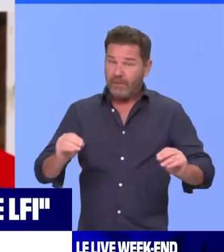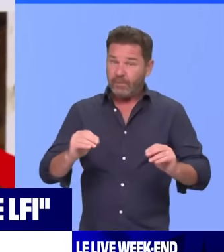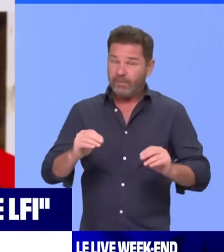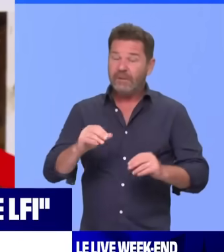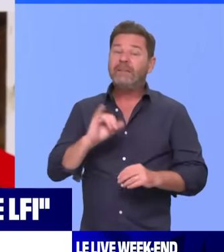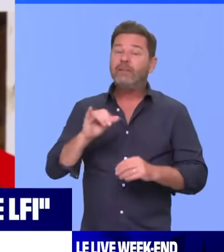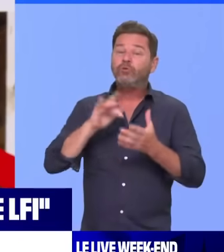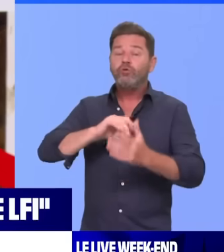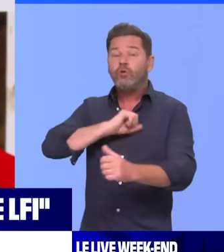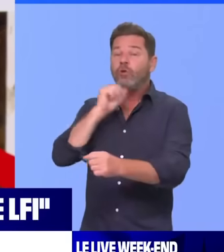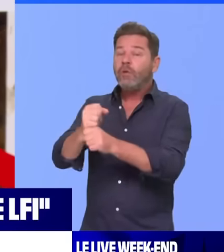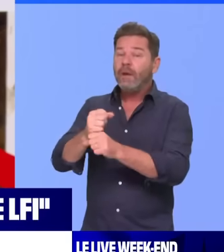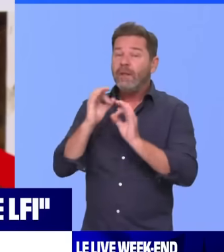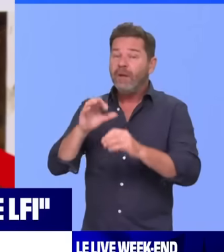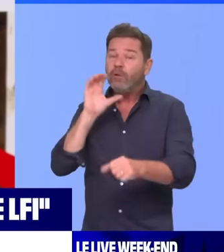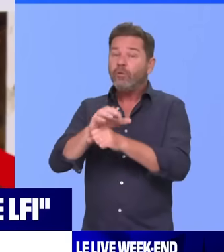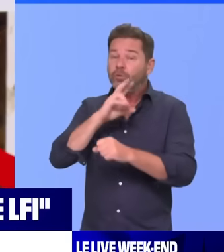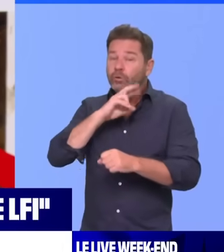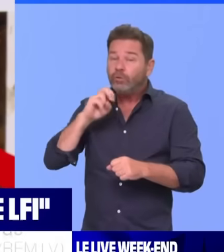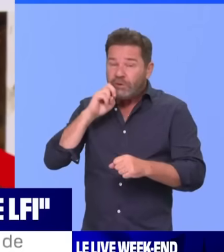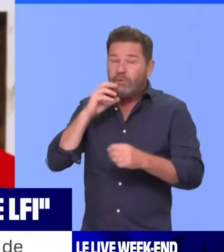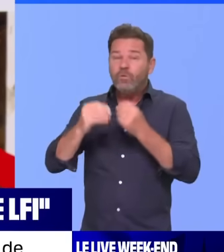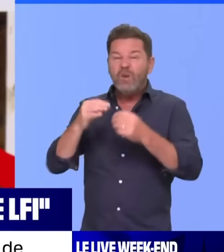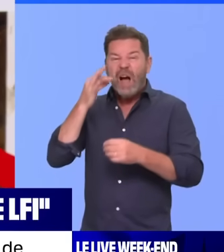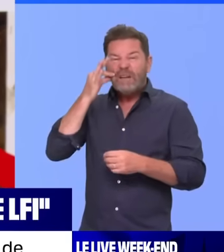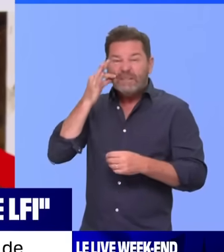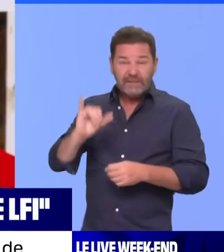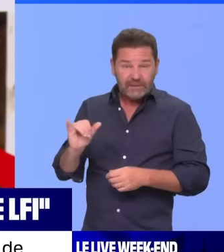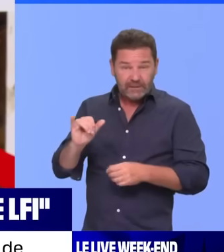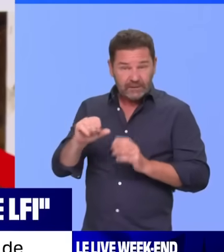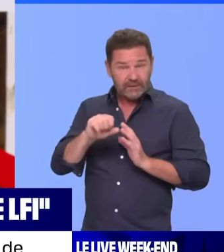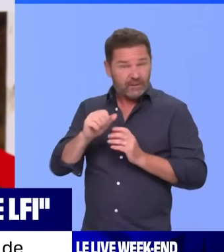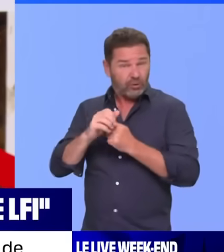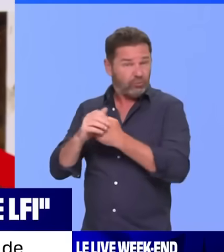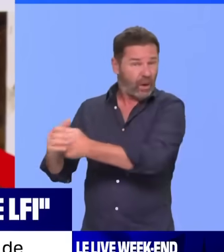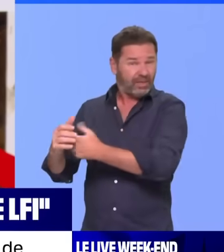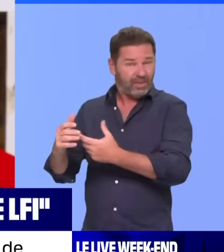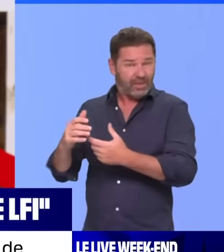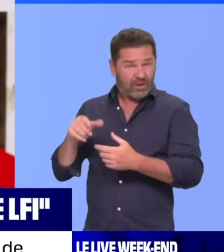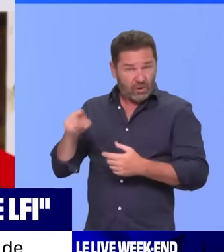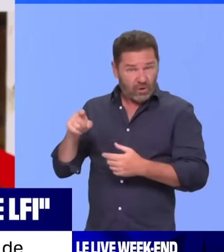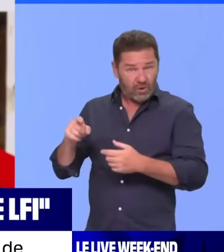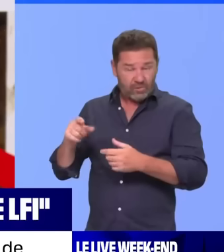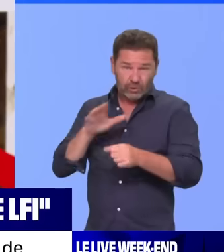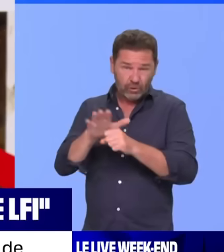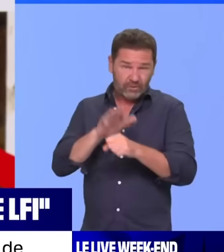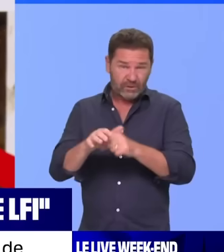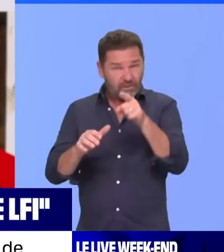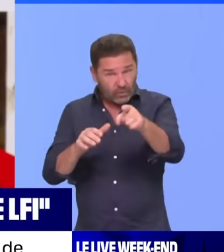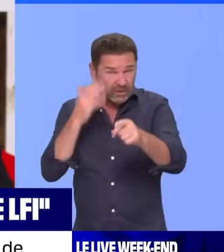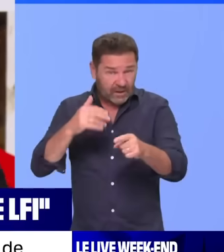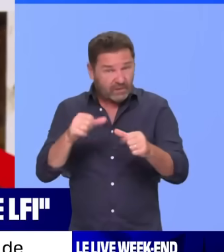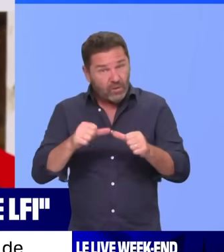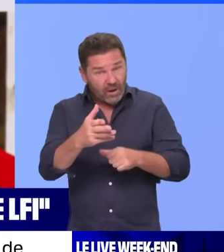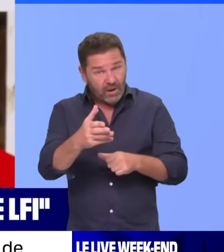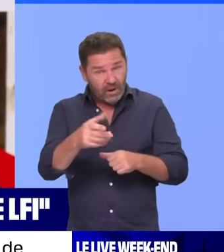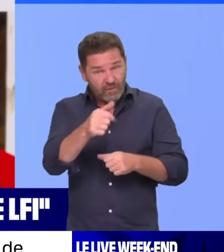condamnés pour des actes antisémites et des actes racistes c'est l'extrême droite donc au bout d'un moment ça suffit vous savez ce que vous êtes en train de faire en jetant